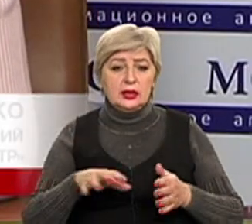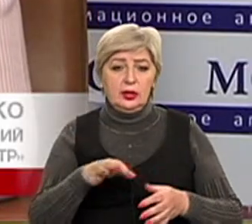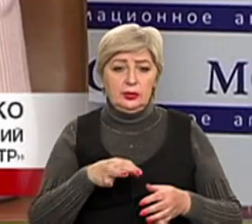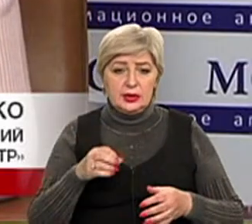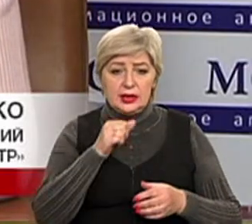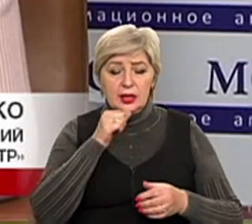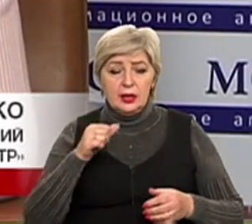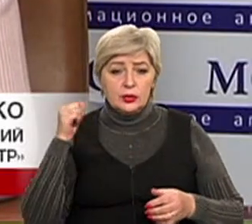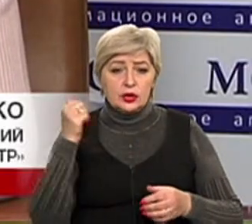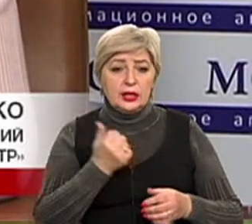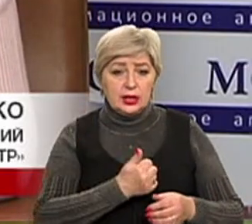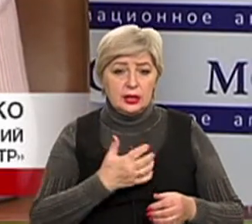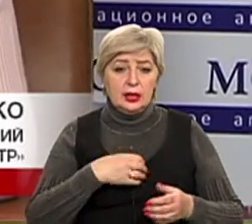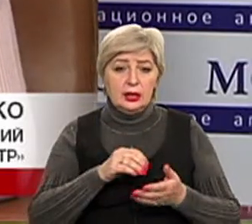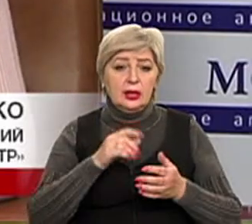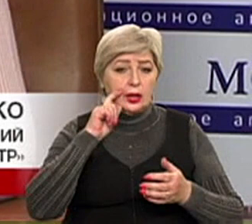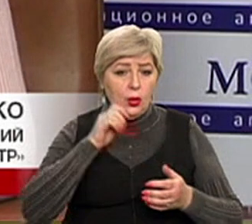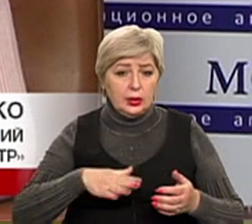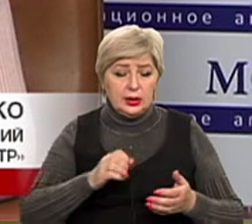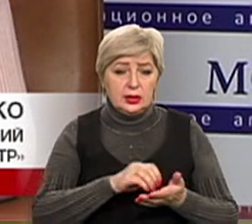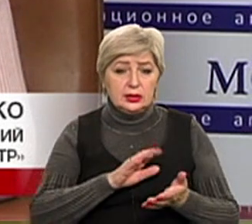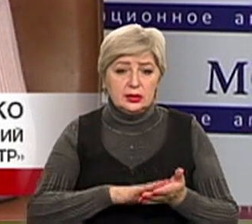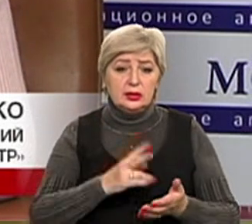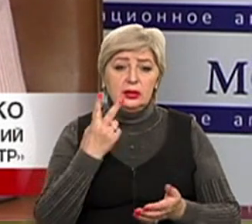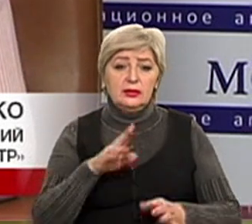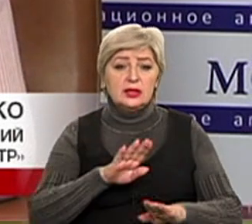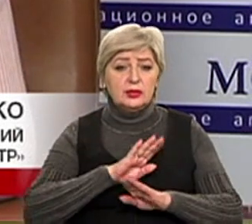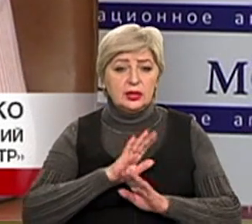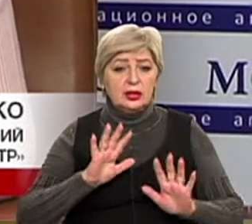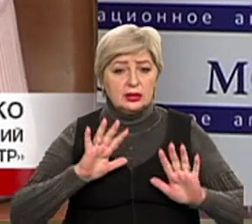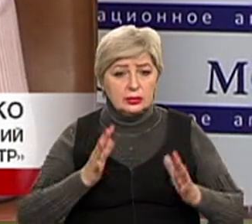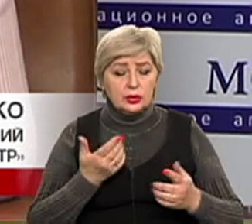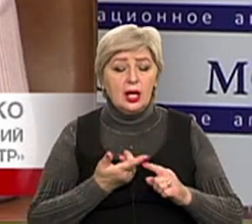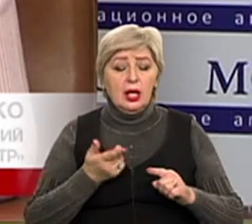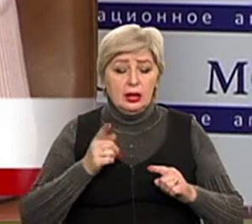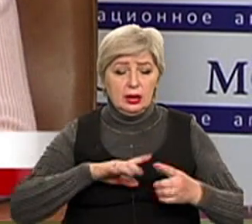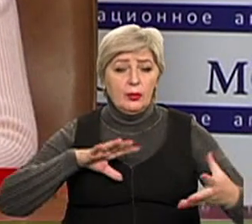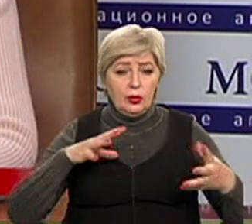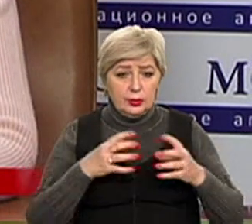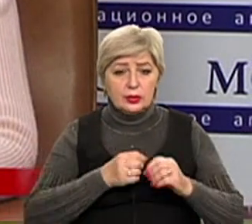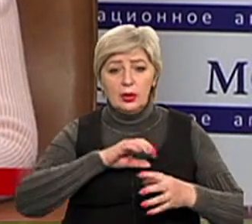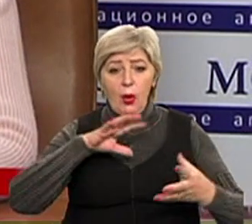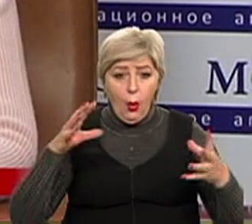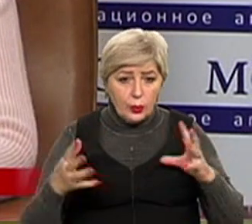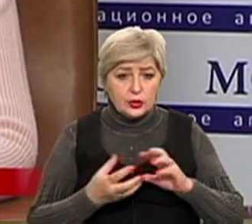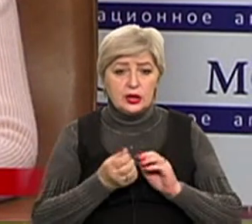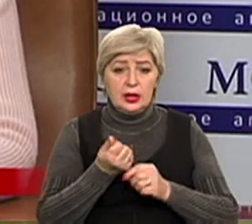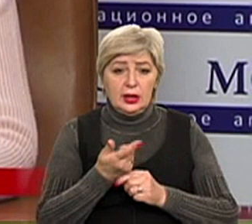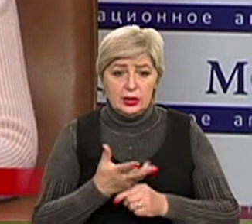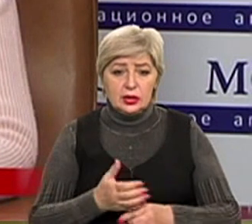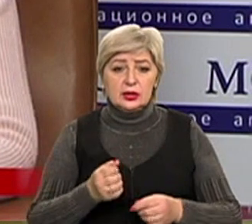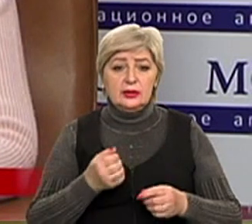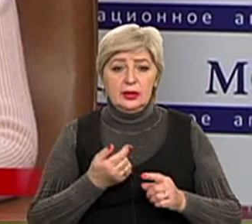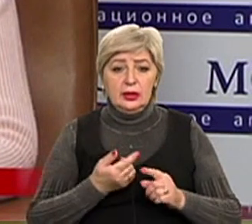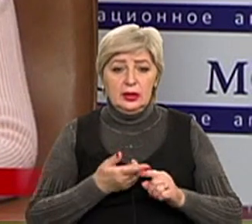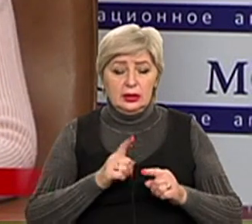прошлой неделе в Украине зарегистрировано 2 летальных случая, и таким образом общее количество летальных случаев по